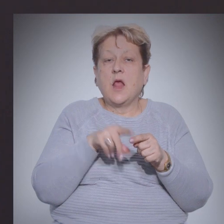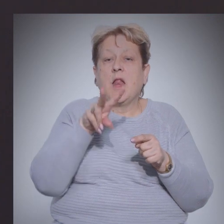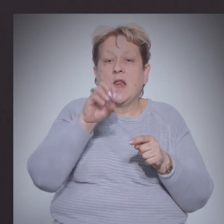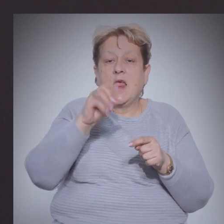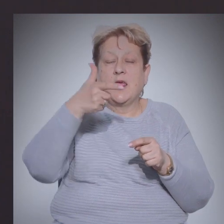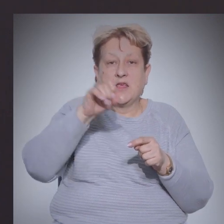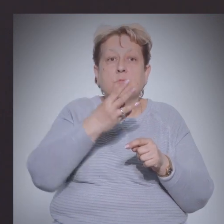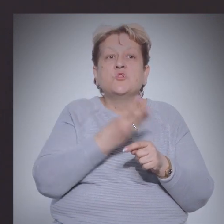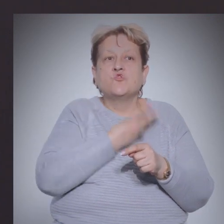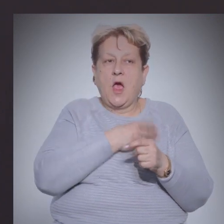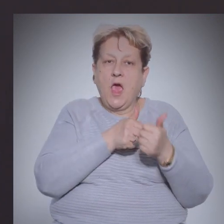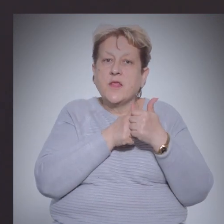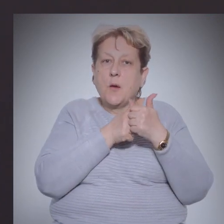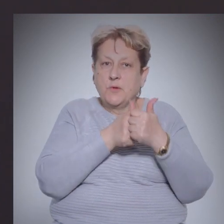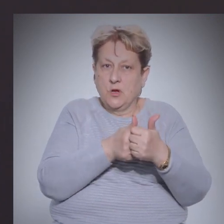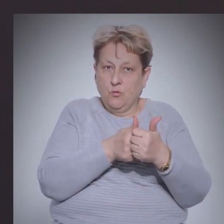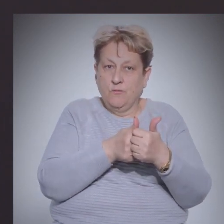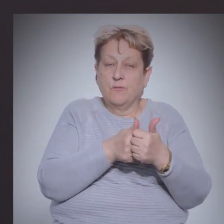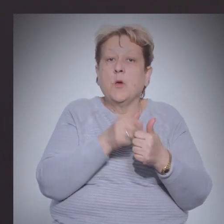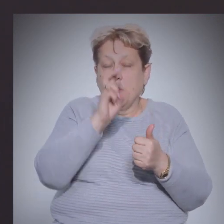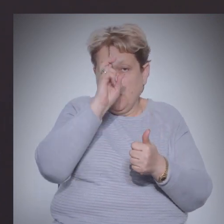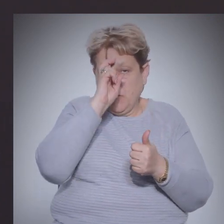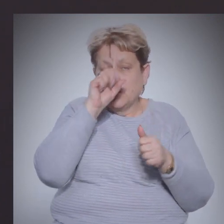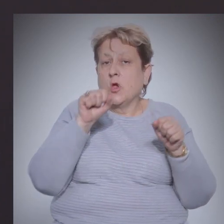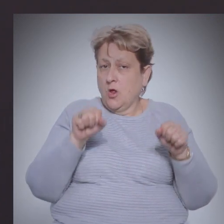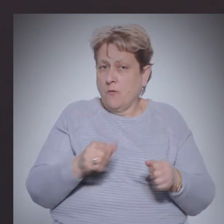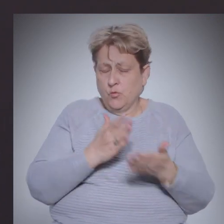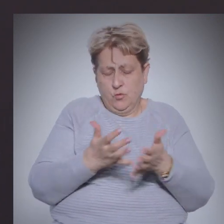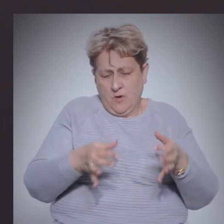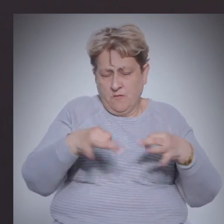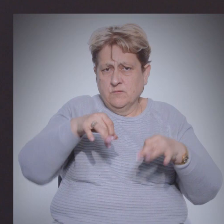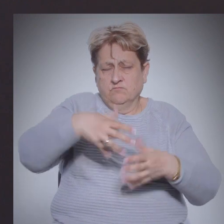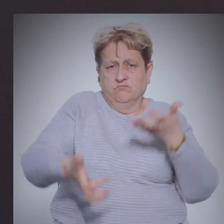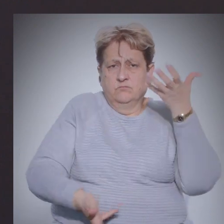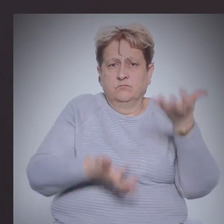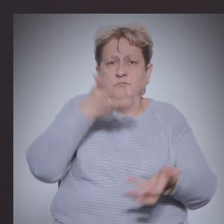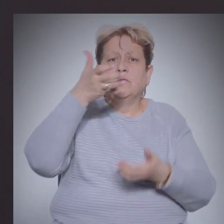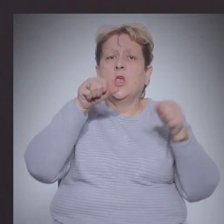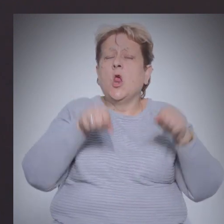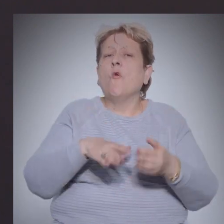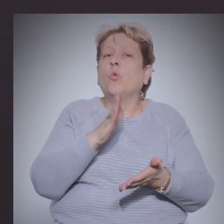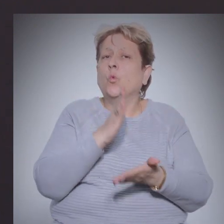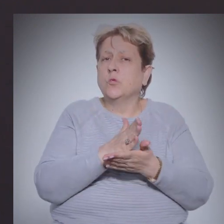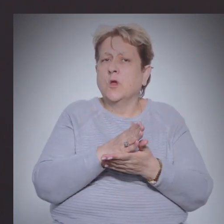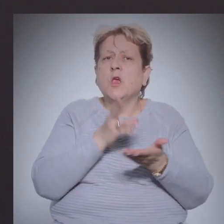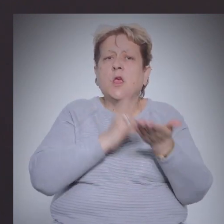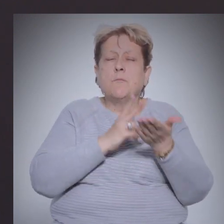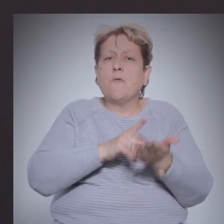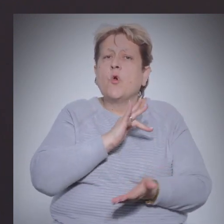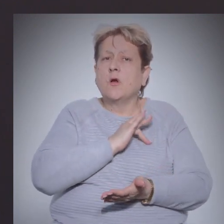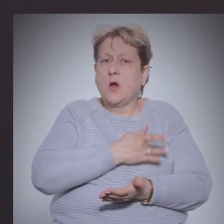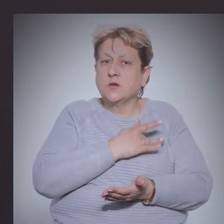լեգիցիմ շա հետապնդելով պետությունը իրավնքունի խուզարկելու մեկենաներ և որոշ